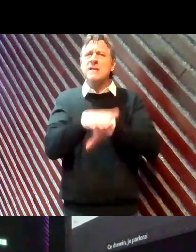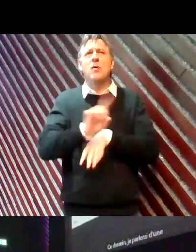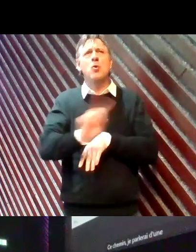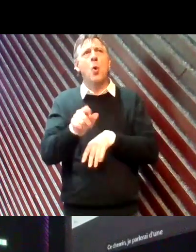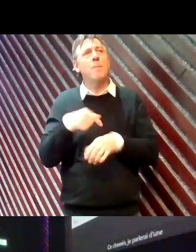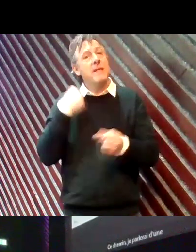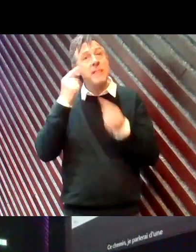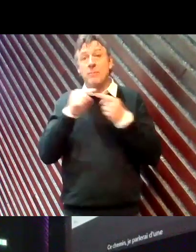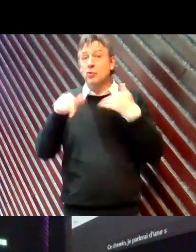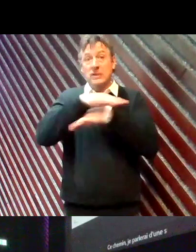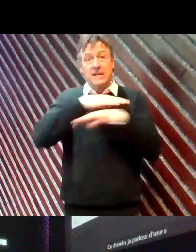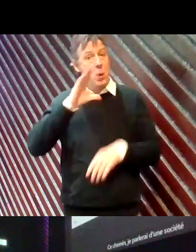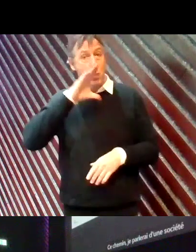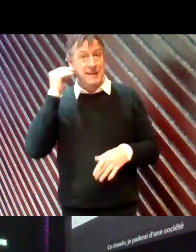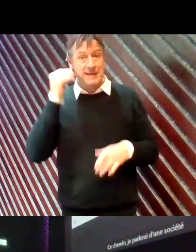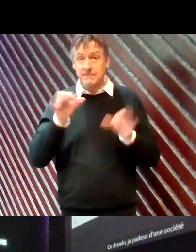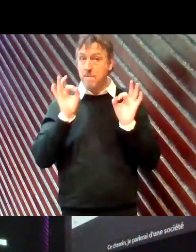humaniste, tout simplement.